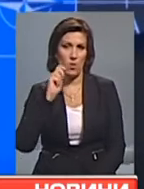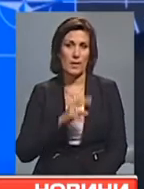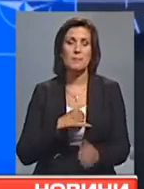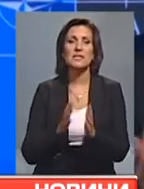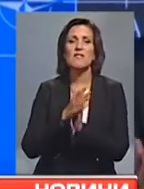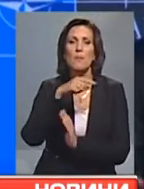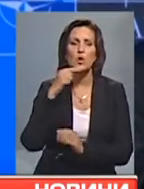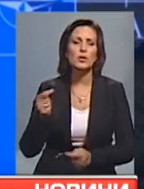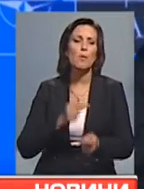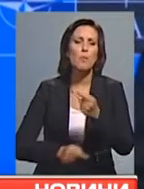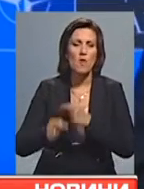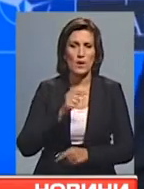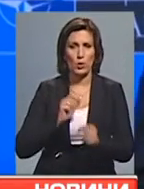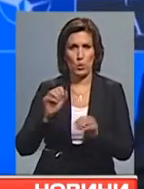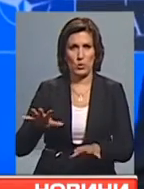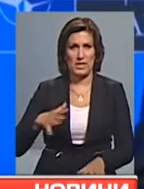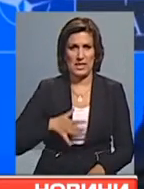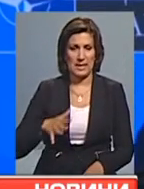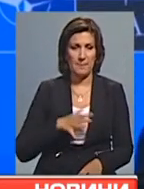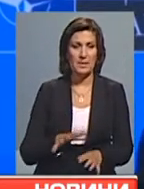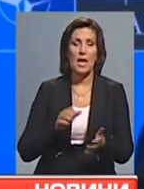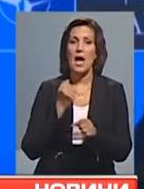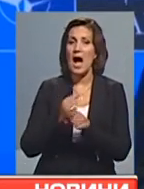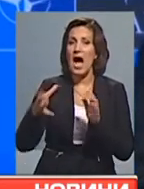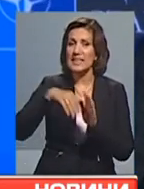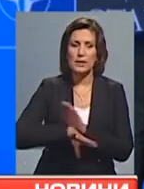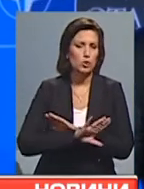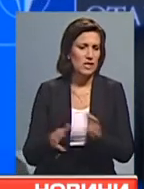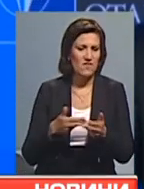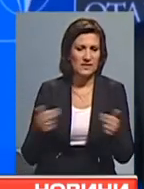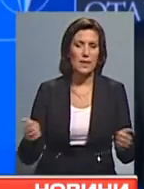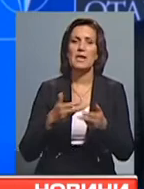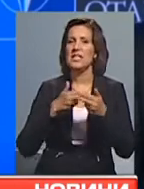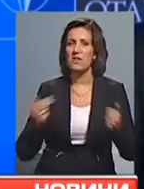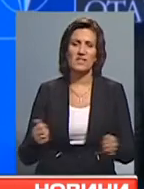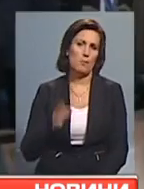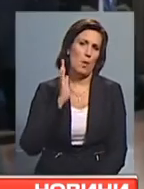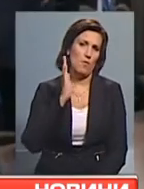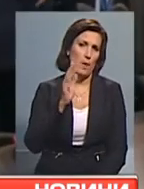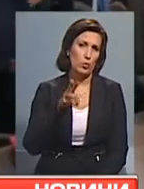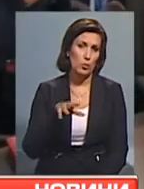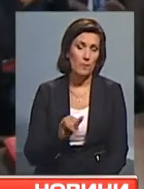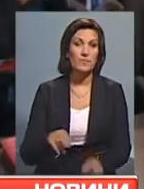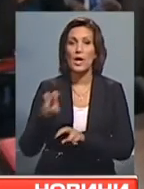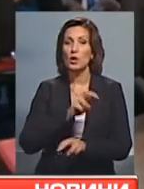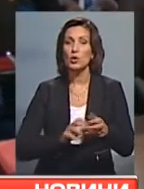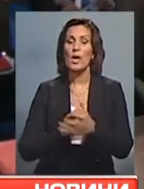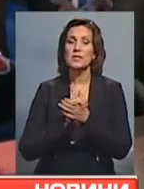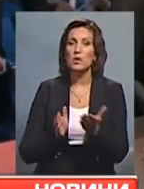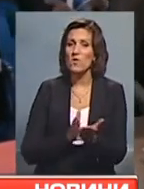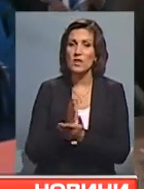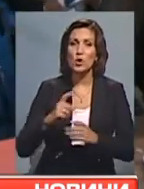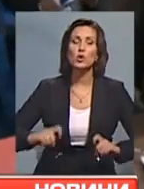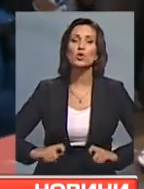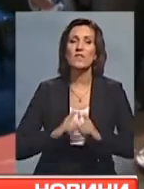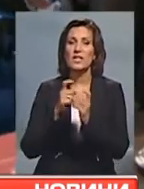Закликаємо Росію повернути Крим анексію ми не визнаємо і не визнаємо у майбутньому шукають Мирного виходу